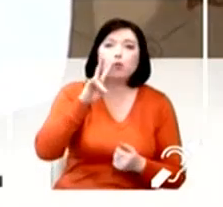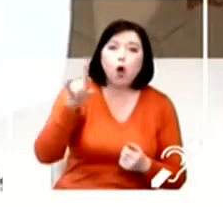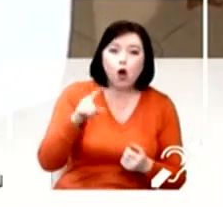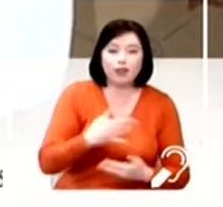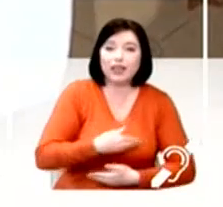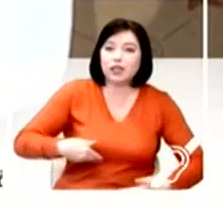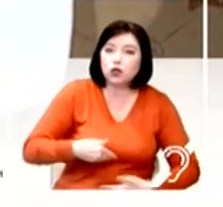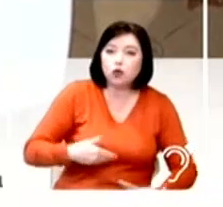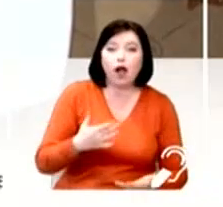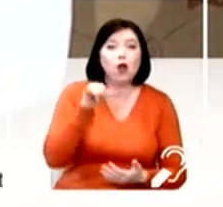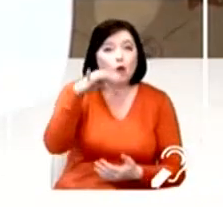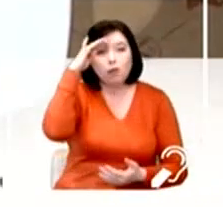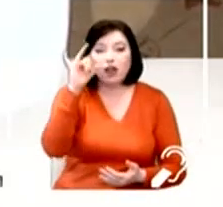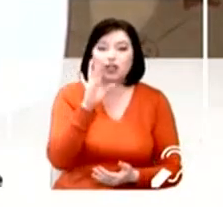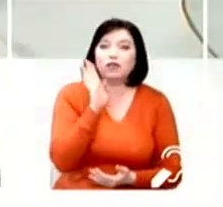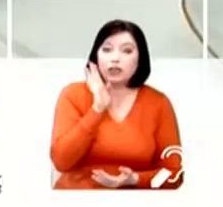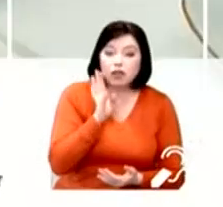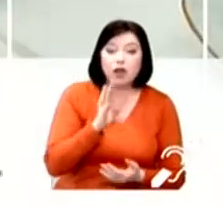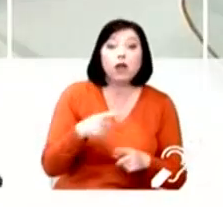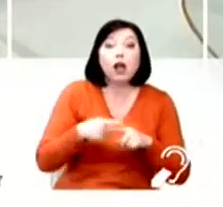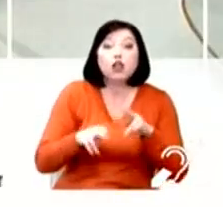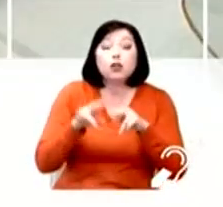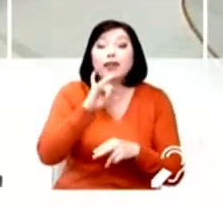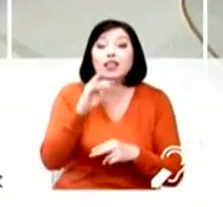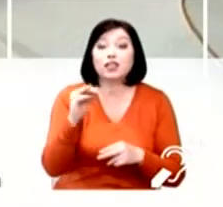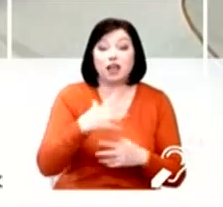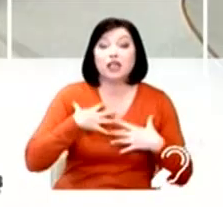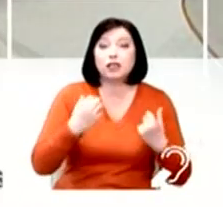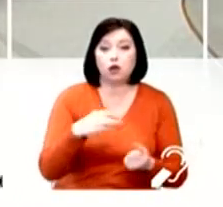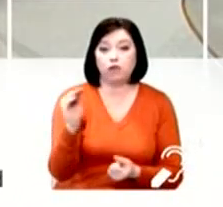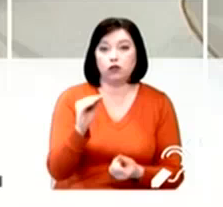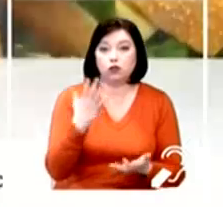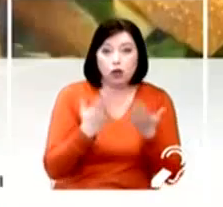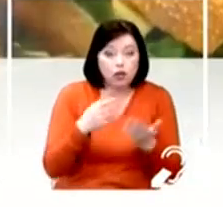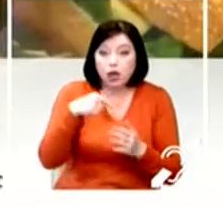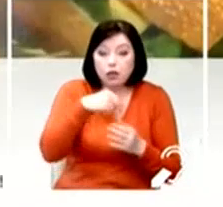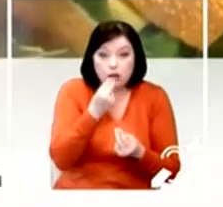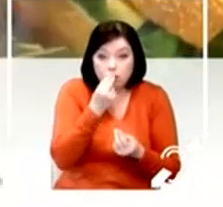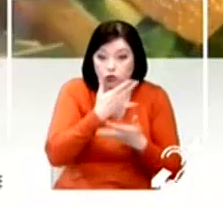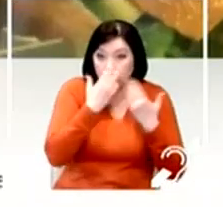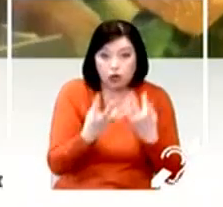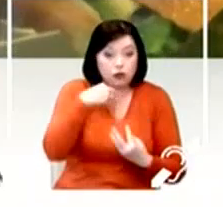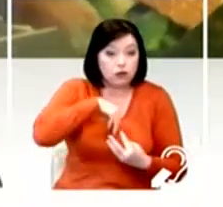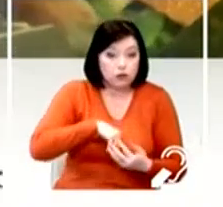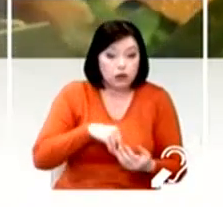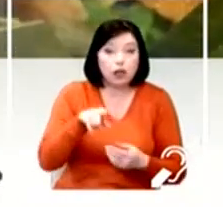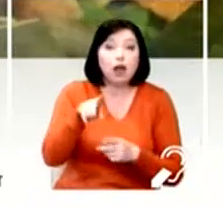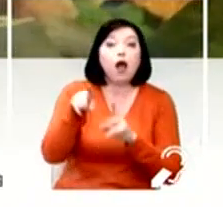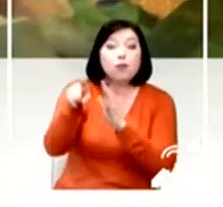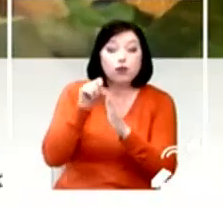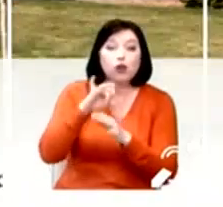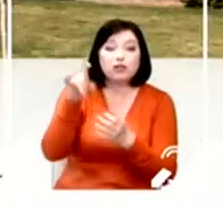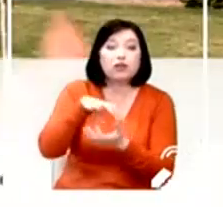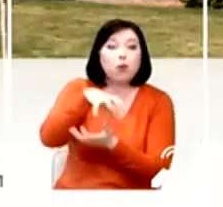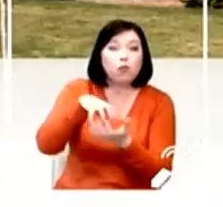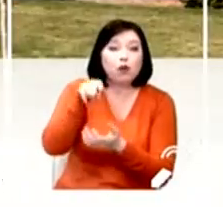sexuale, atât la băieți cât și la fete, se construiesc din grăsimi sănătoase. Și dacă ele nu se consumă, respectiv se consumă patiseria